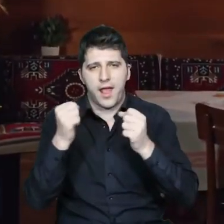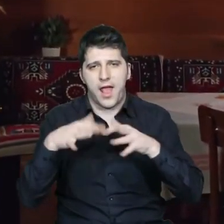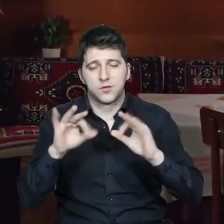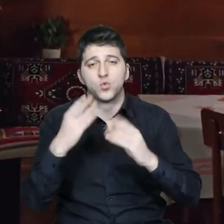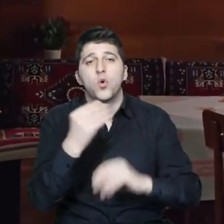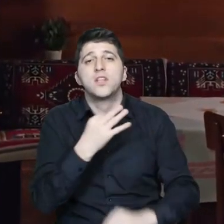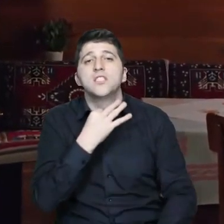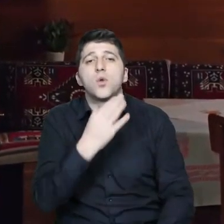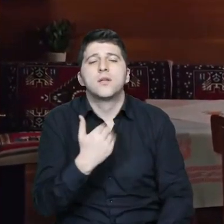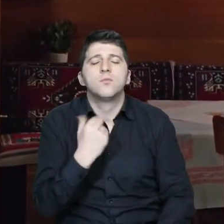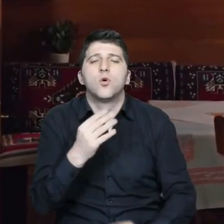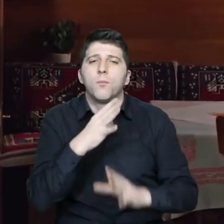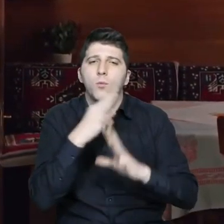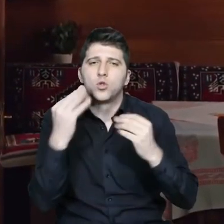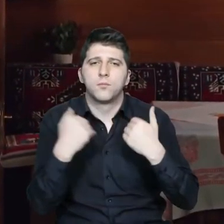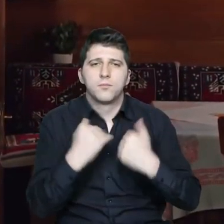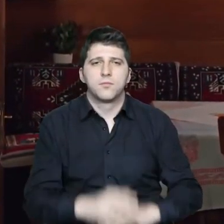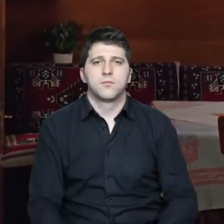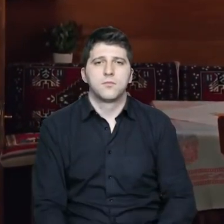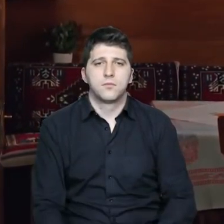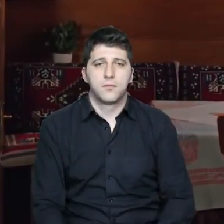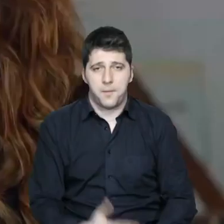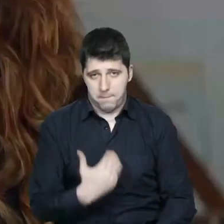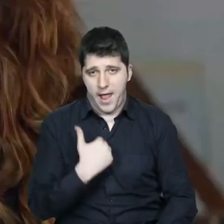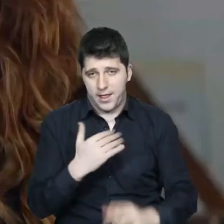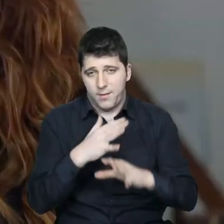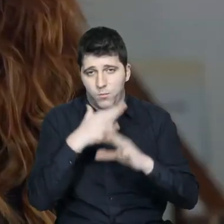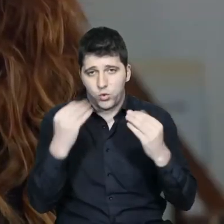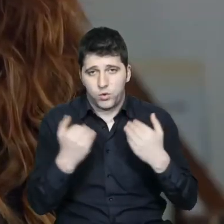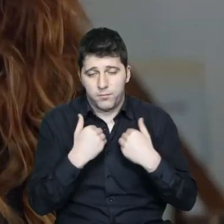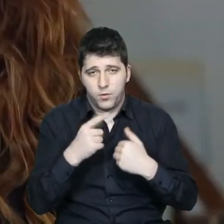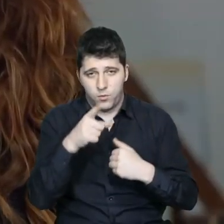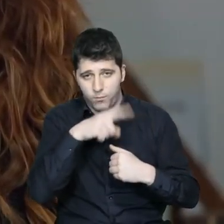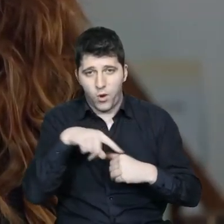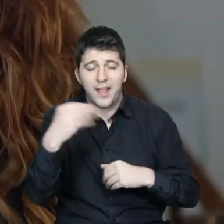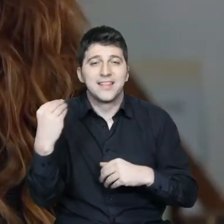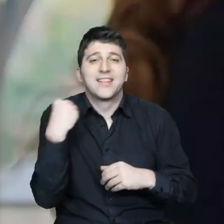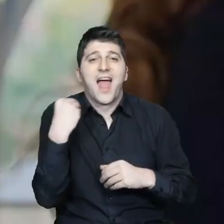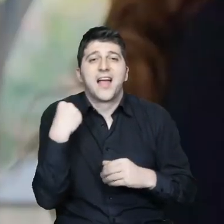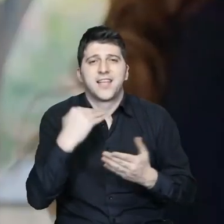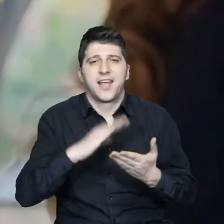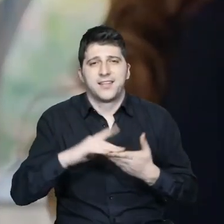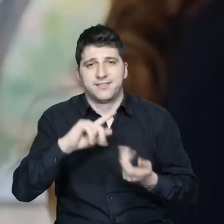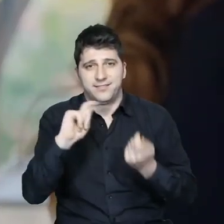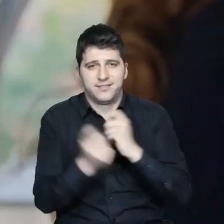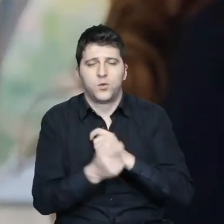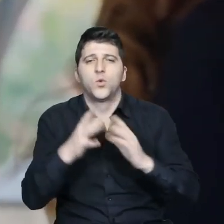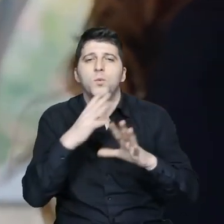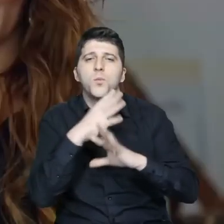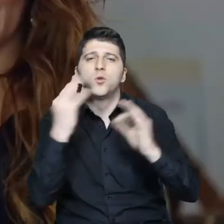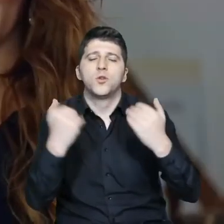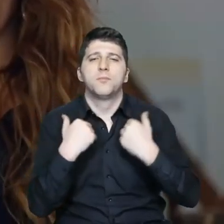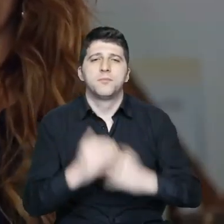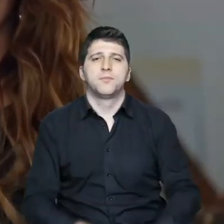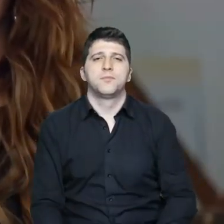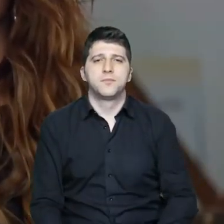Çok teşekkür ederim. O kadar mutluyum ki. Ben de öyle. Buralara tazelik gelecek diye. Öyle mutluyum